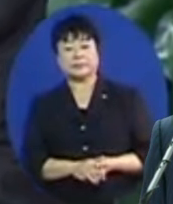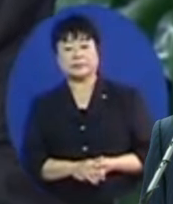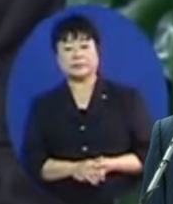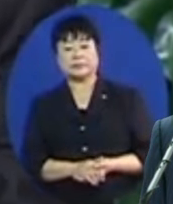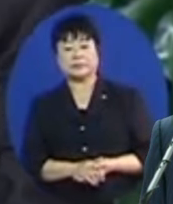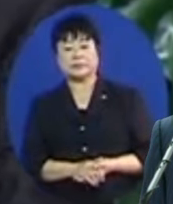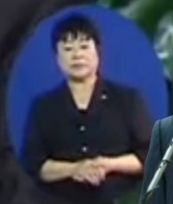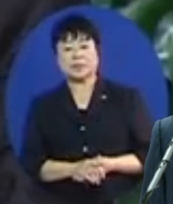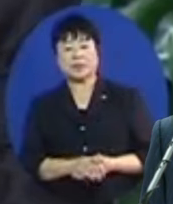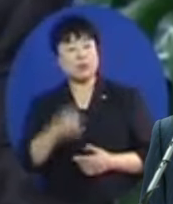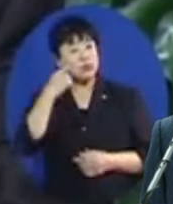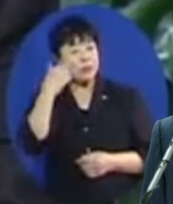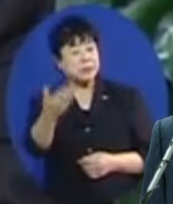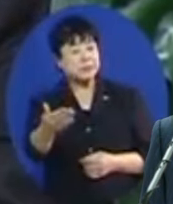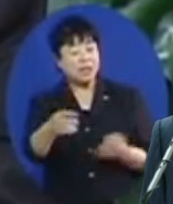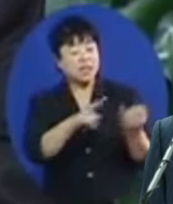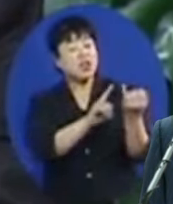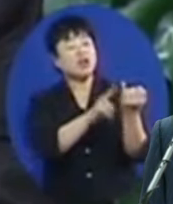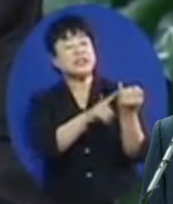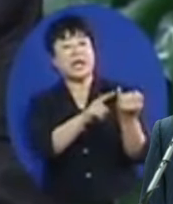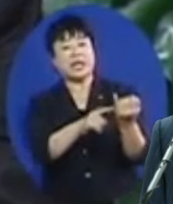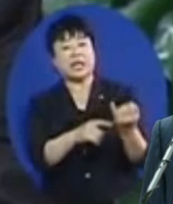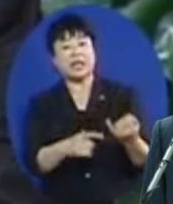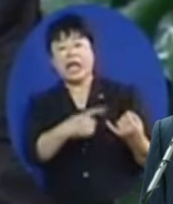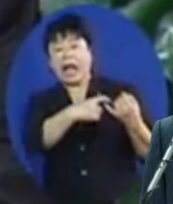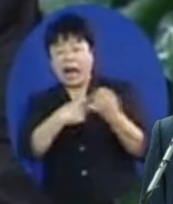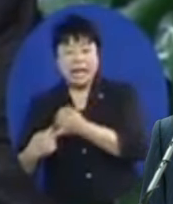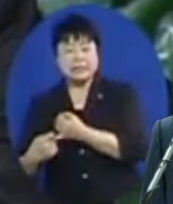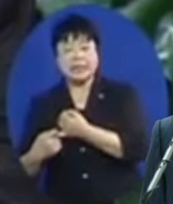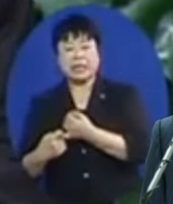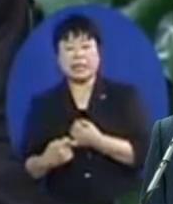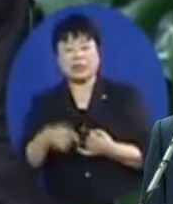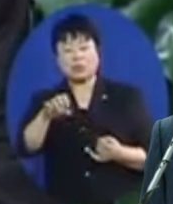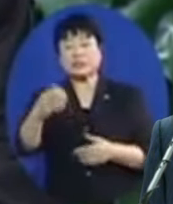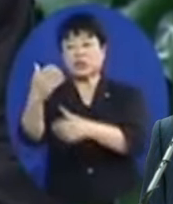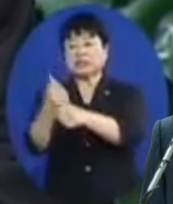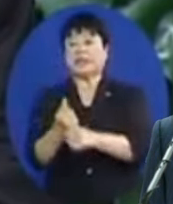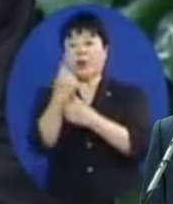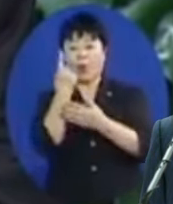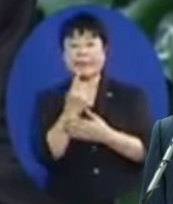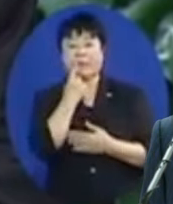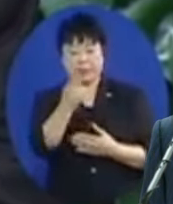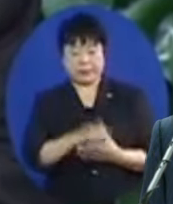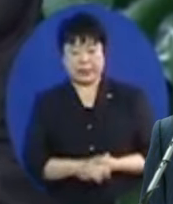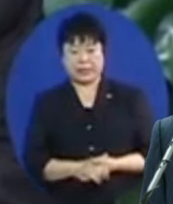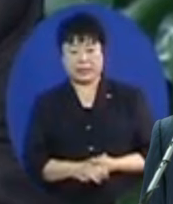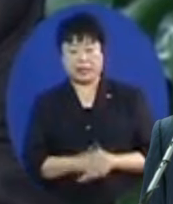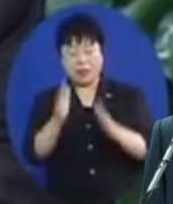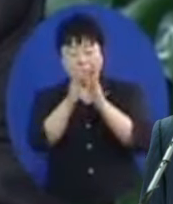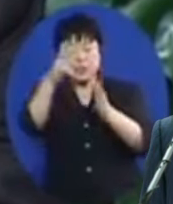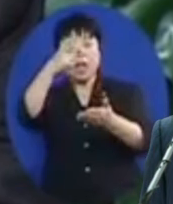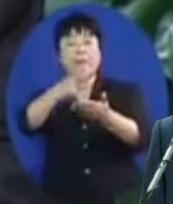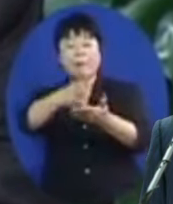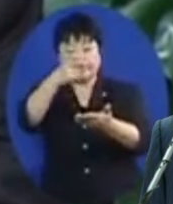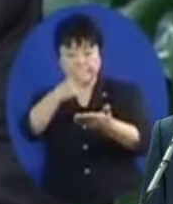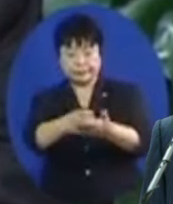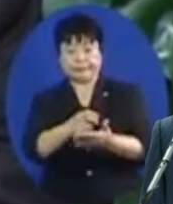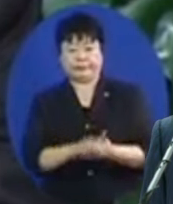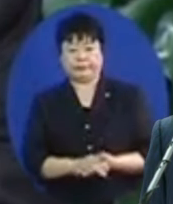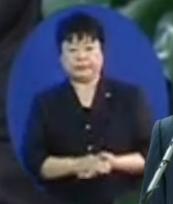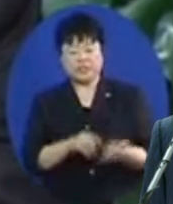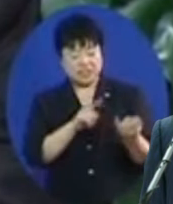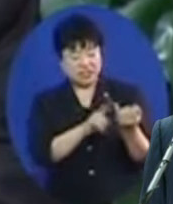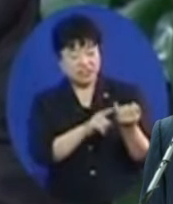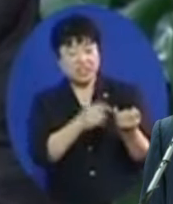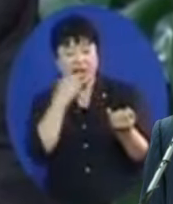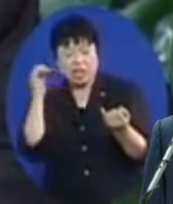준엄하게 따졌습니다. 이 여자가 간음하다가 현장에서 잡혔습니다. 모세 율법에는 이런